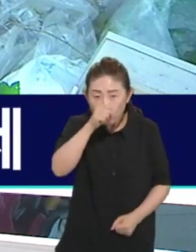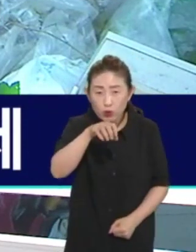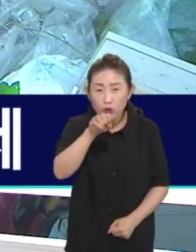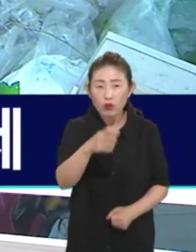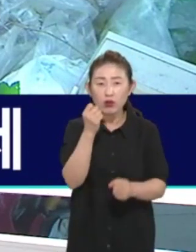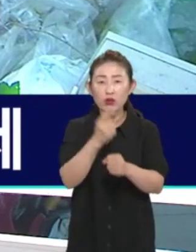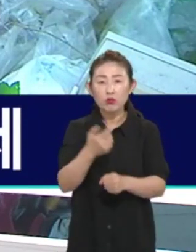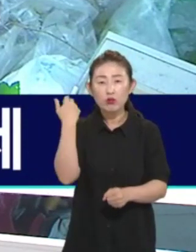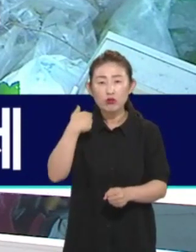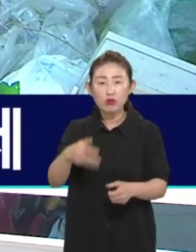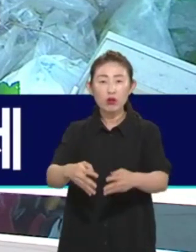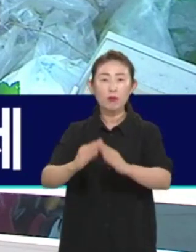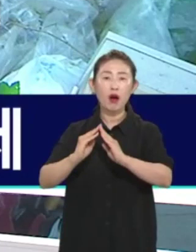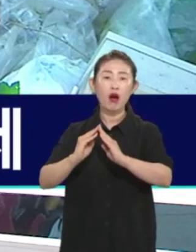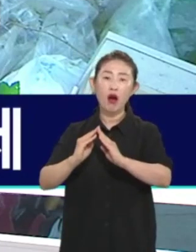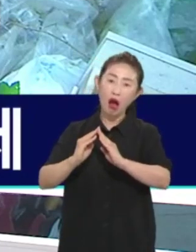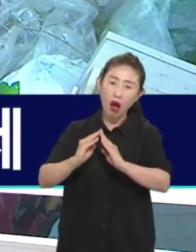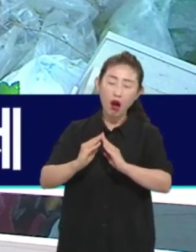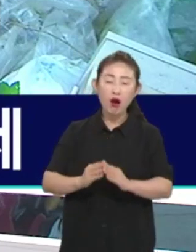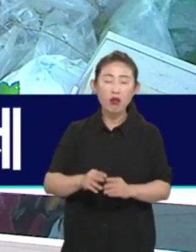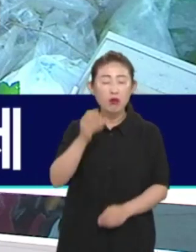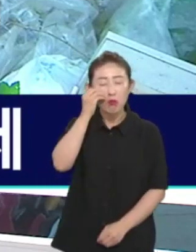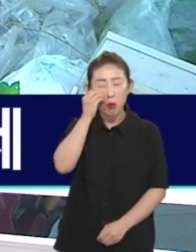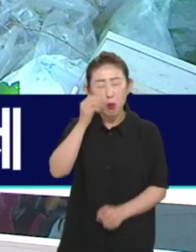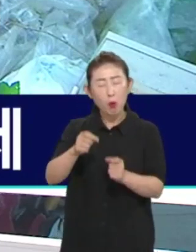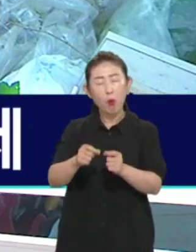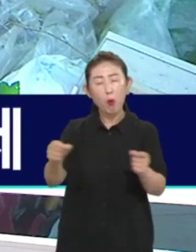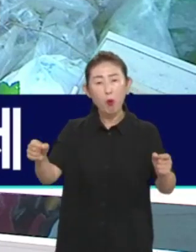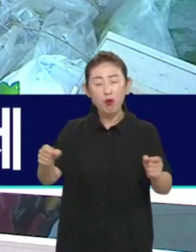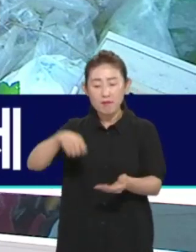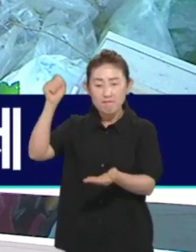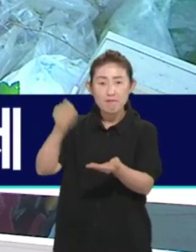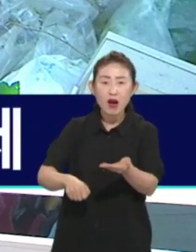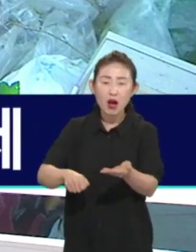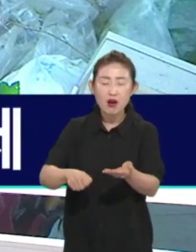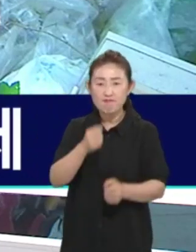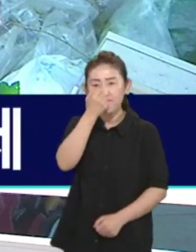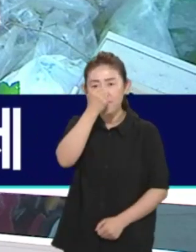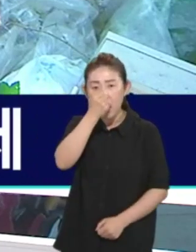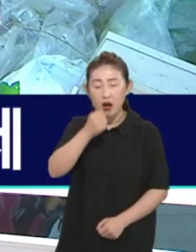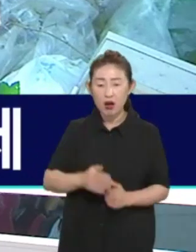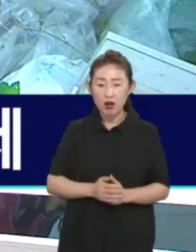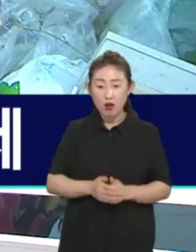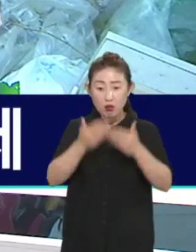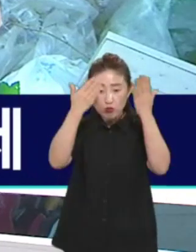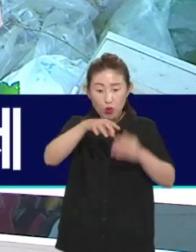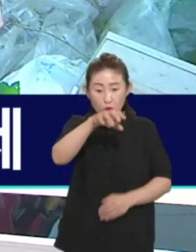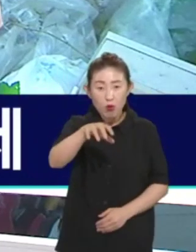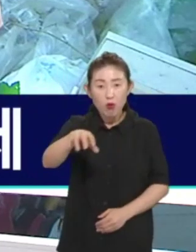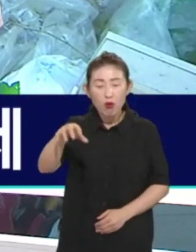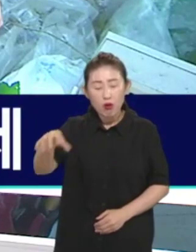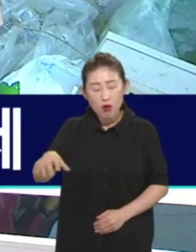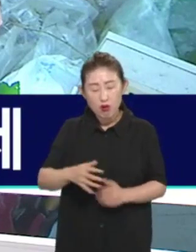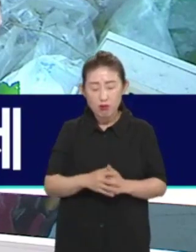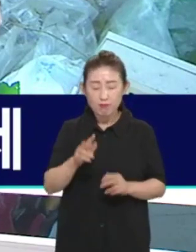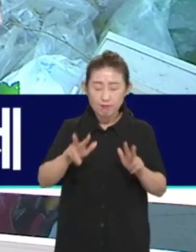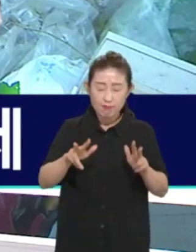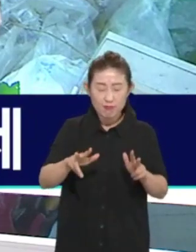자리를 찾아 텐트를 설치해놓고 장기간 방치하는 이른바 알박기 때문에 무료 캠핑장들이 몸살을 앓고